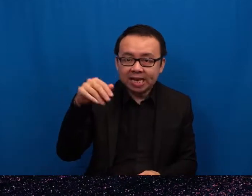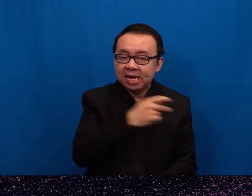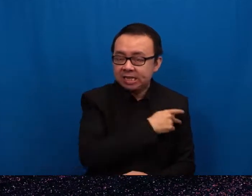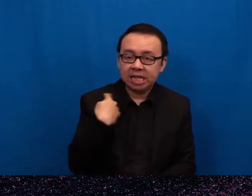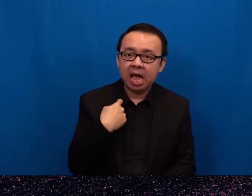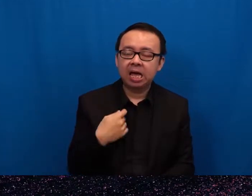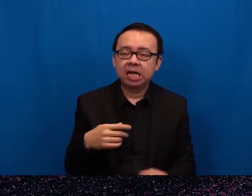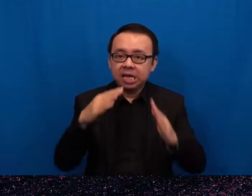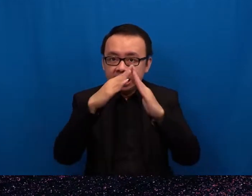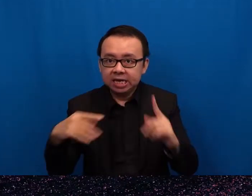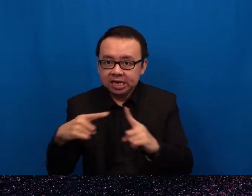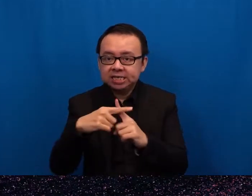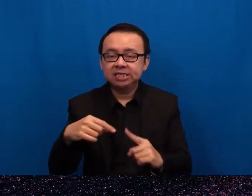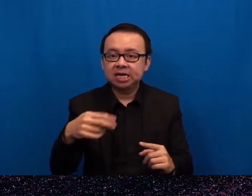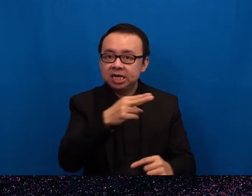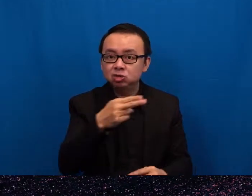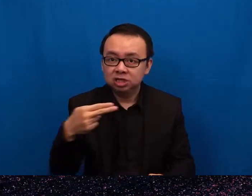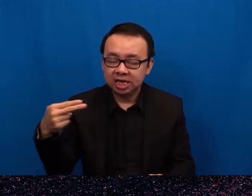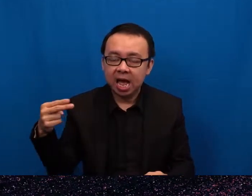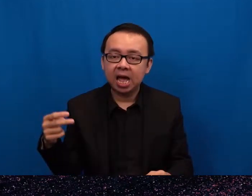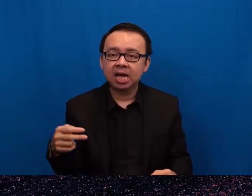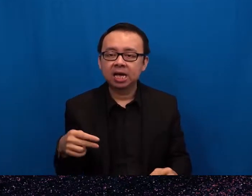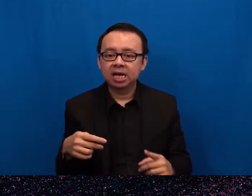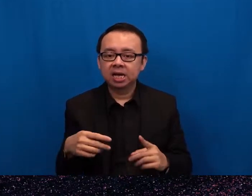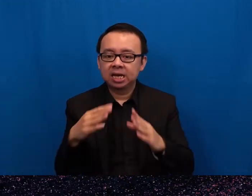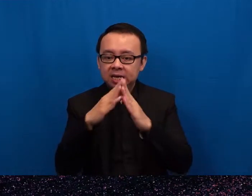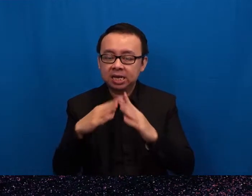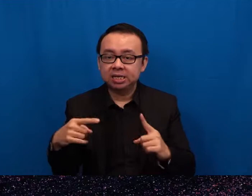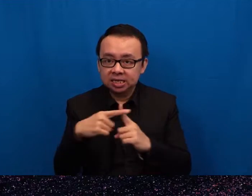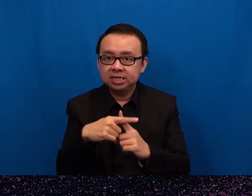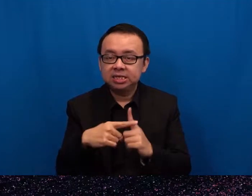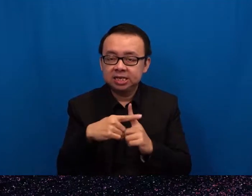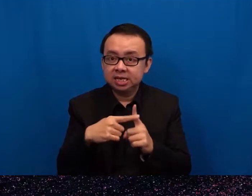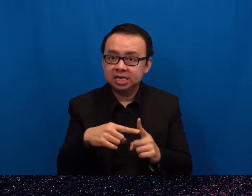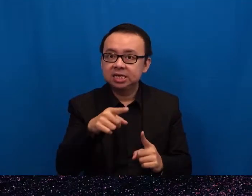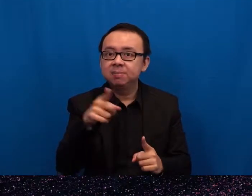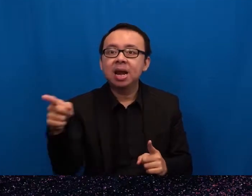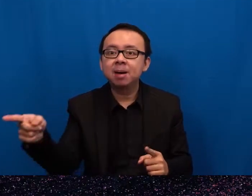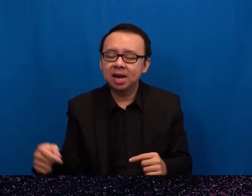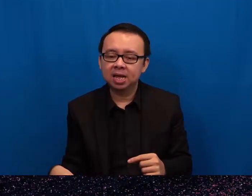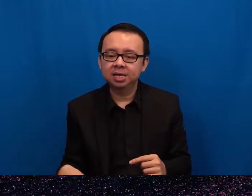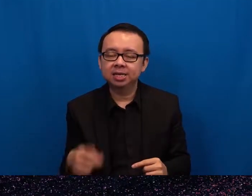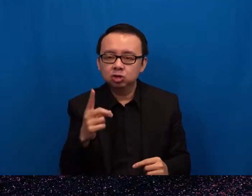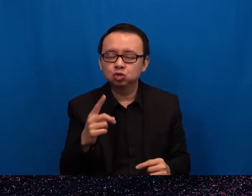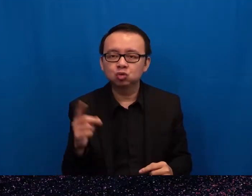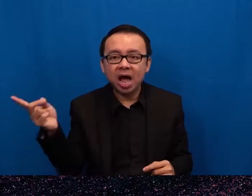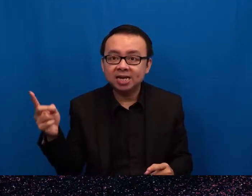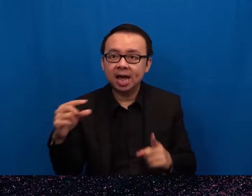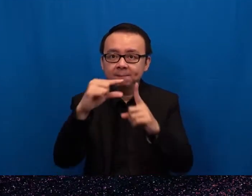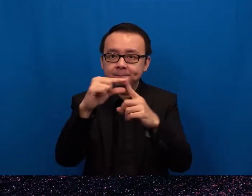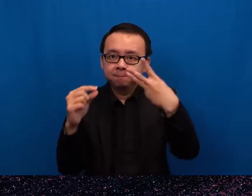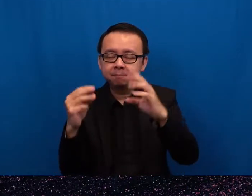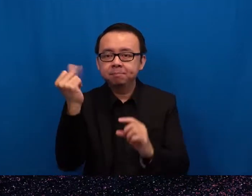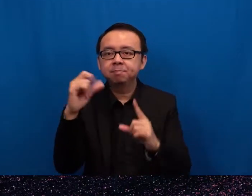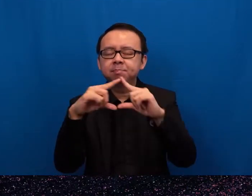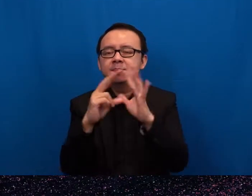Indonesia, gereja kita di mancanegara, tidak menjadi gereja satu-satunya. Tapi pasti ada sebuah peran yang Tuhan kasih dalam diri seorang